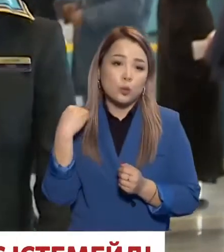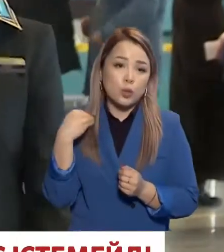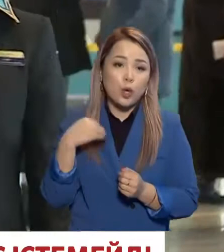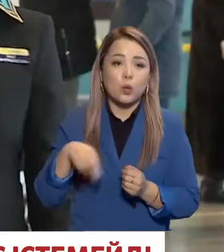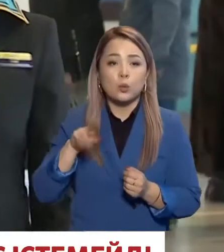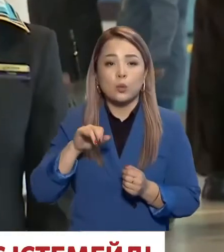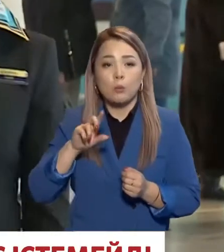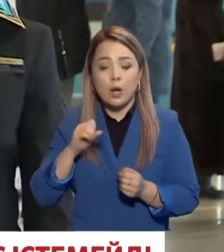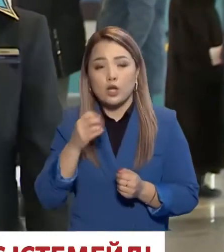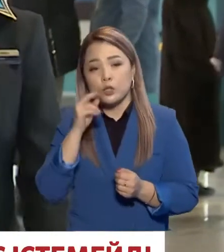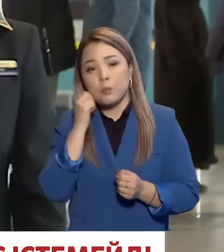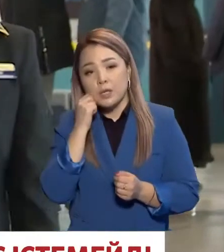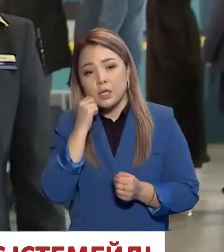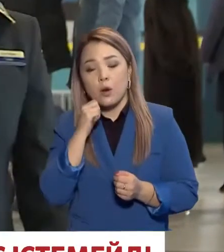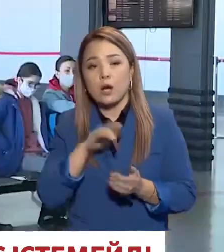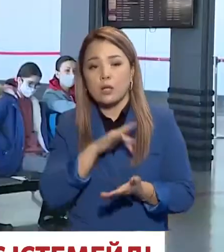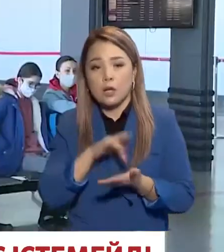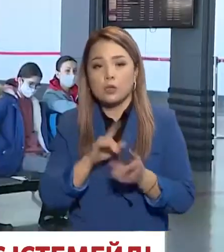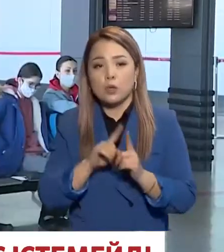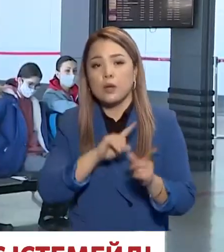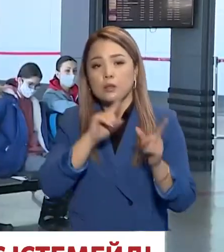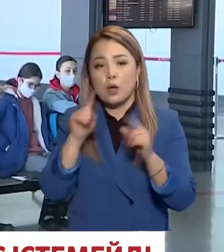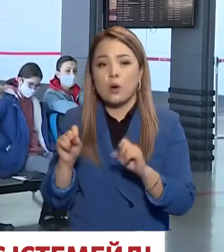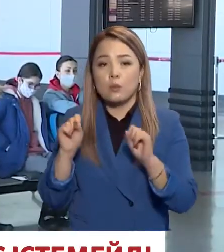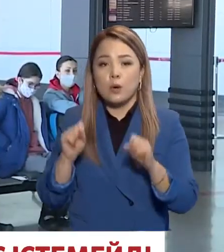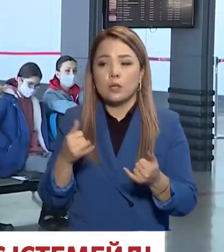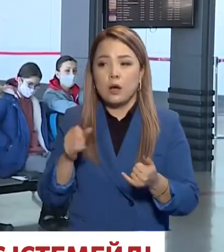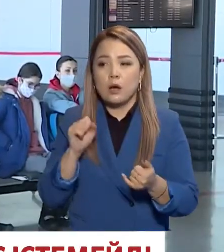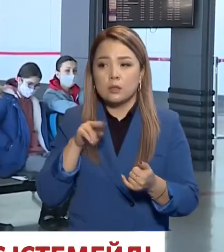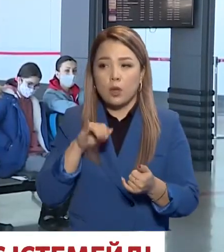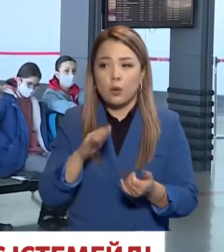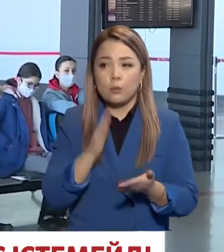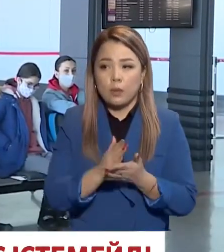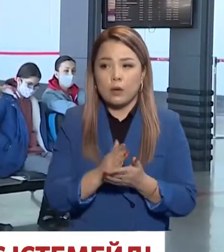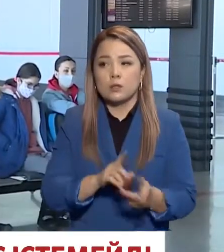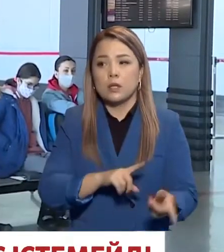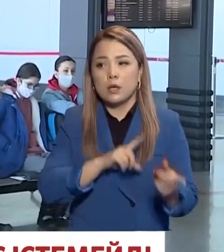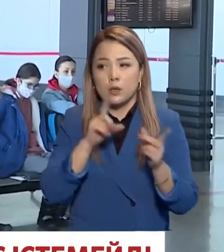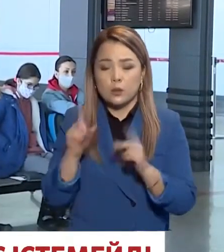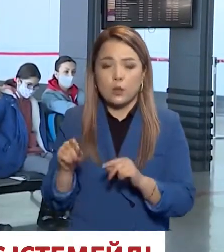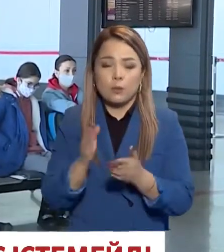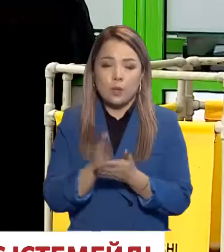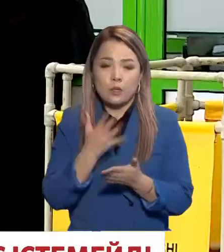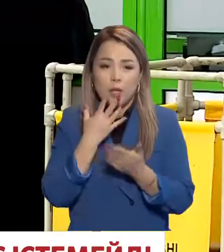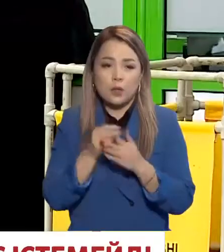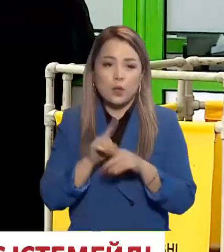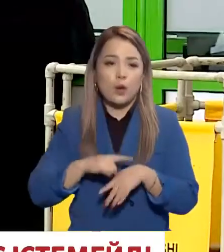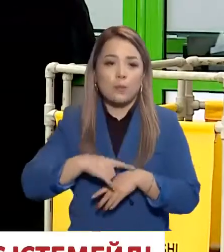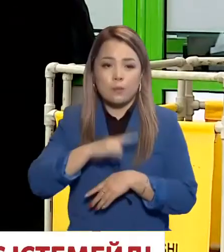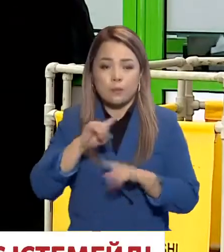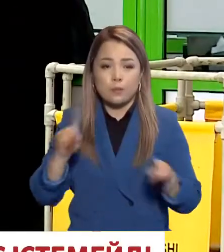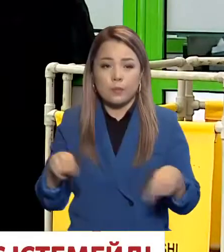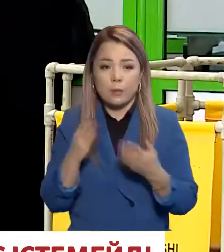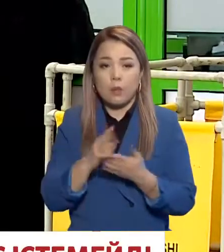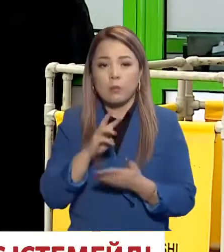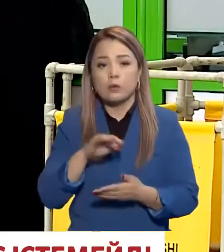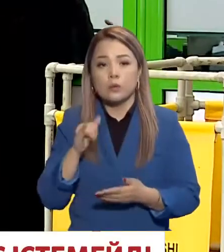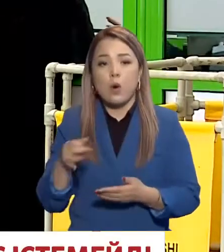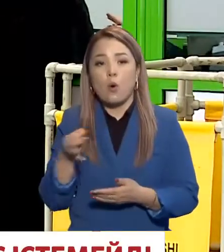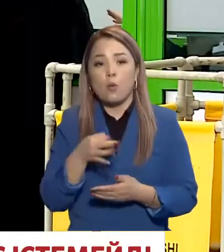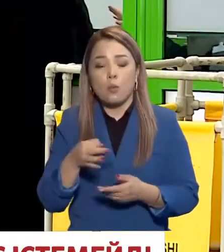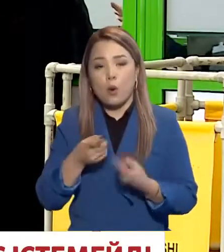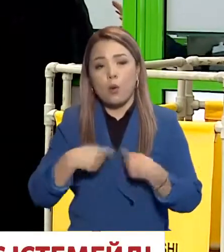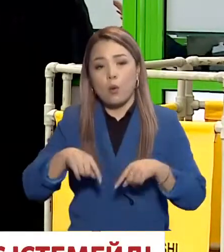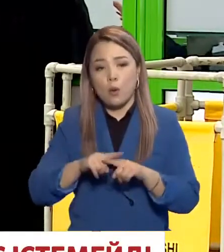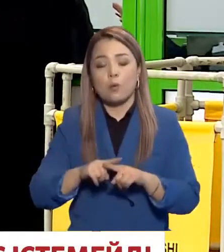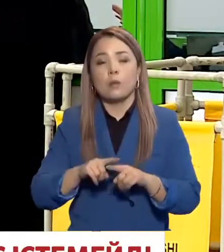және Мәскеу қалаларына қатынауға болады. Ал Ақтауда әуе қатынасы қайта жанданды. Сондай-ақ бүгіннен бастап Маңғыстау облысында